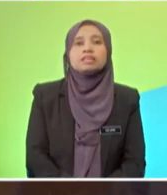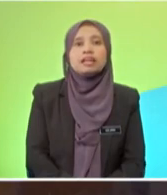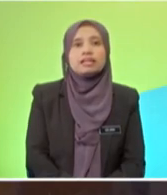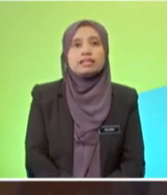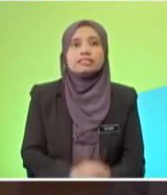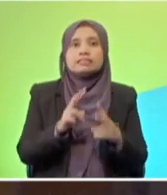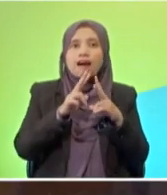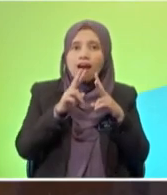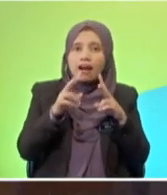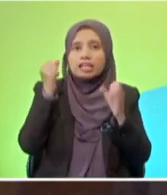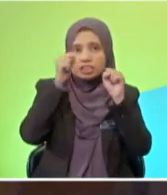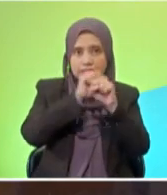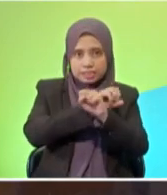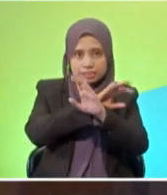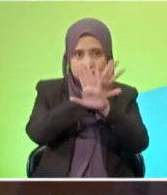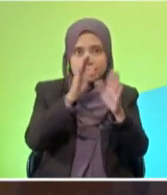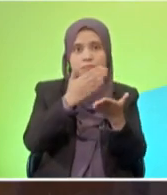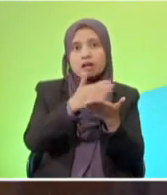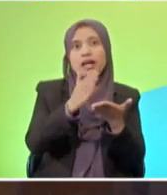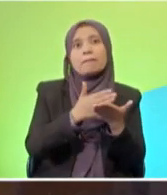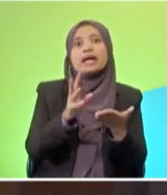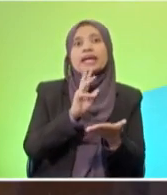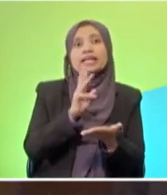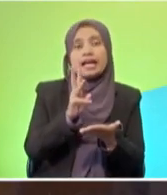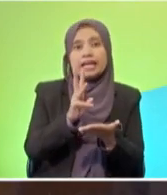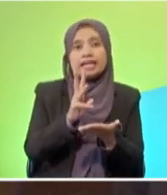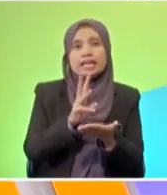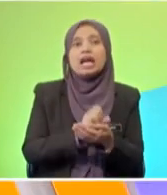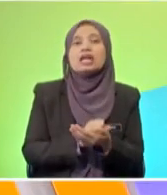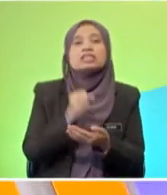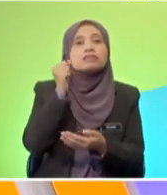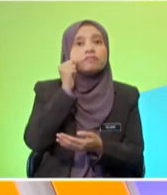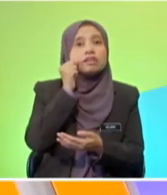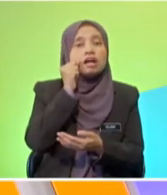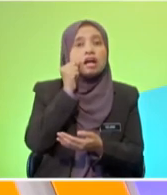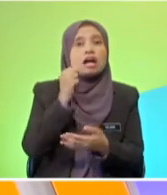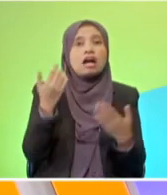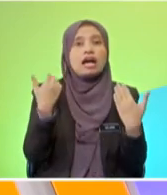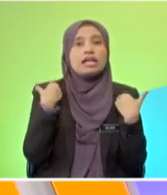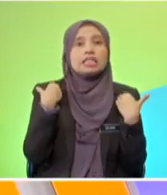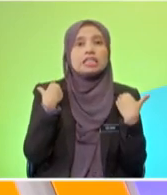jelas tentang bahagian air yang dijelaskan oleh Ustadzah tadi syafiqah